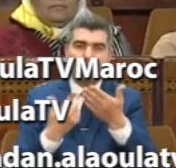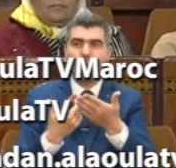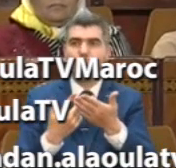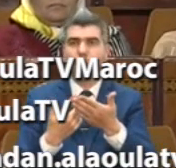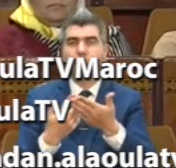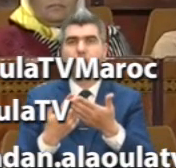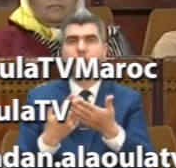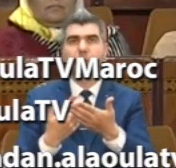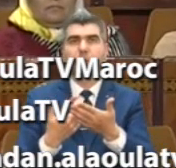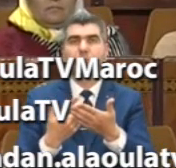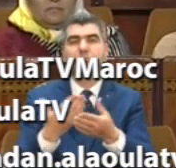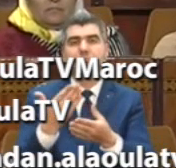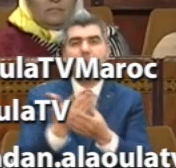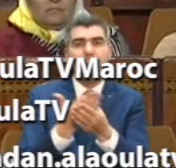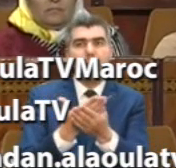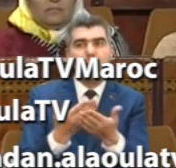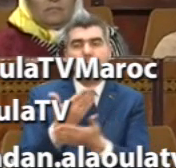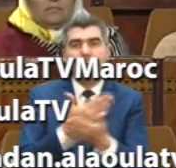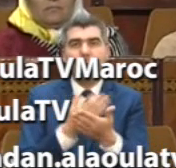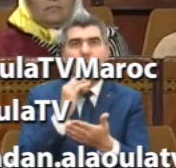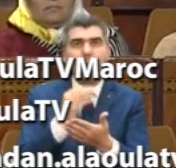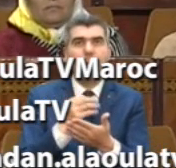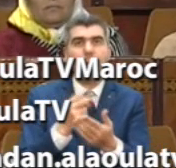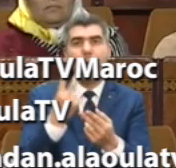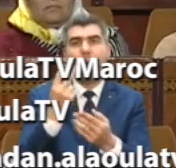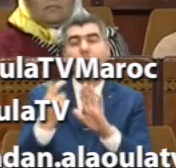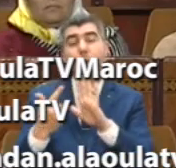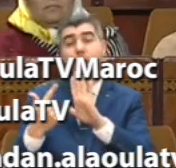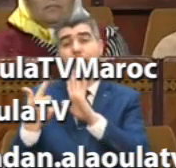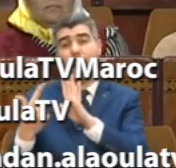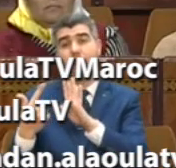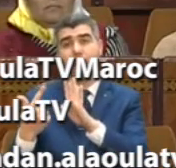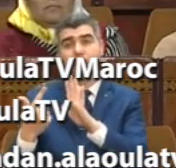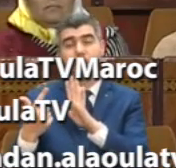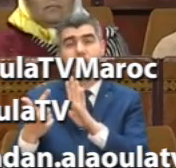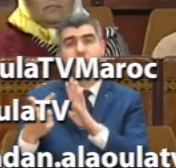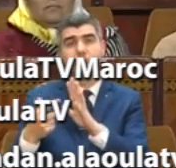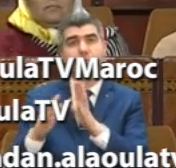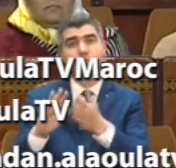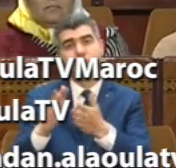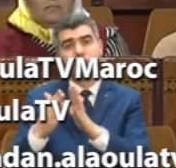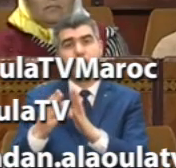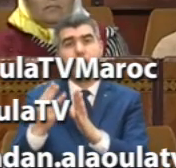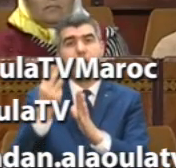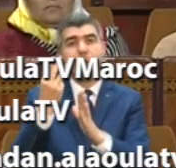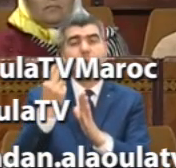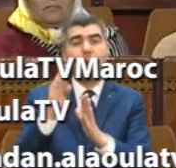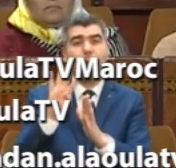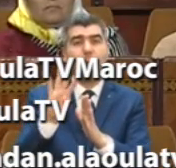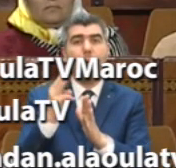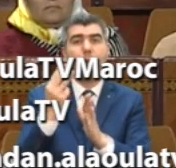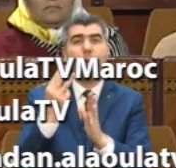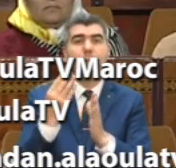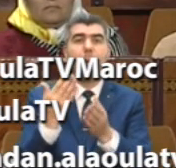فمثلا إلى حدود 2017 عدد الملفات المعالجة في هذا الإطار لا تتعدى 334